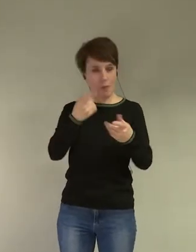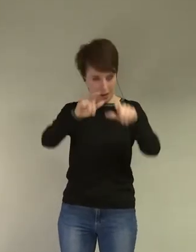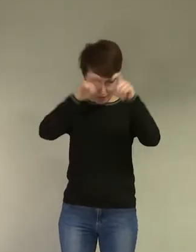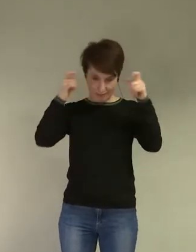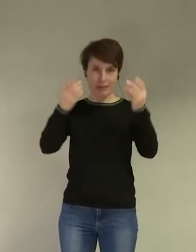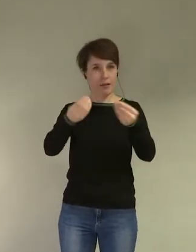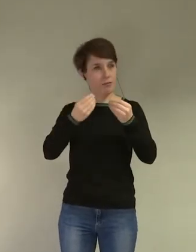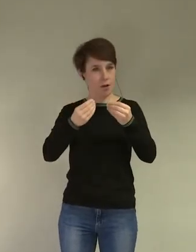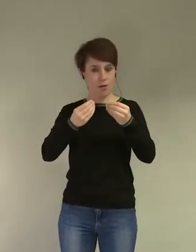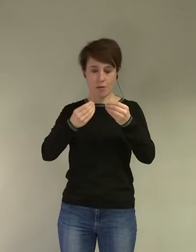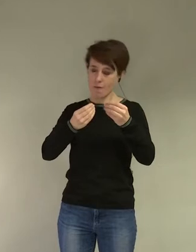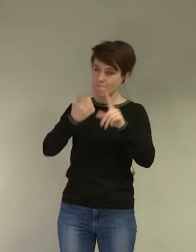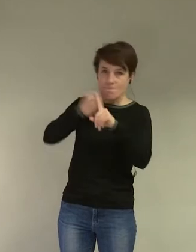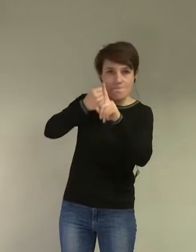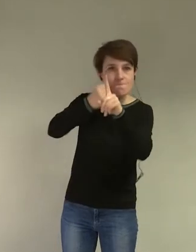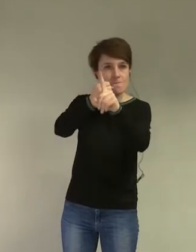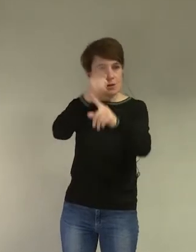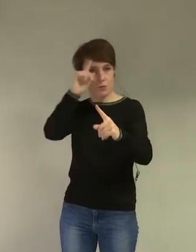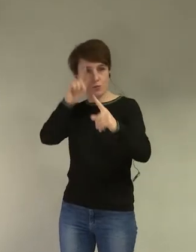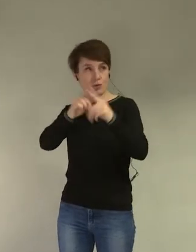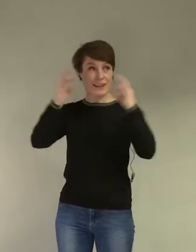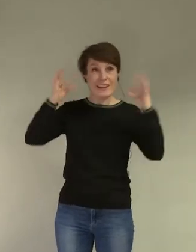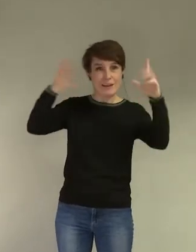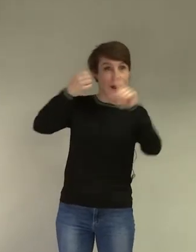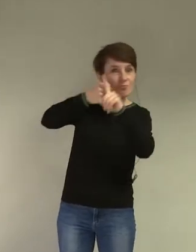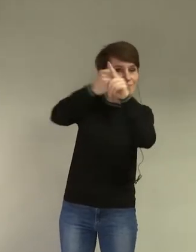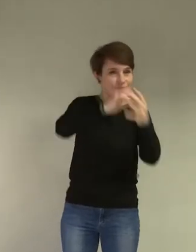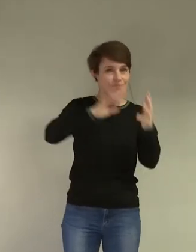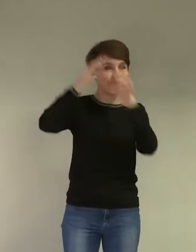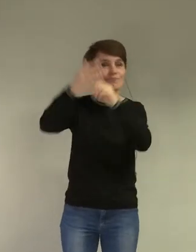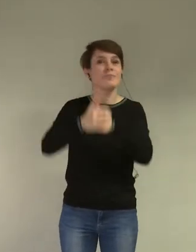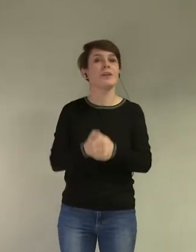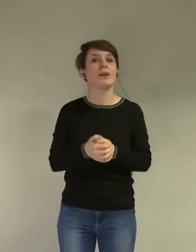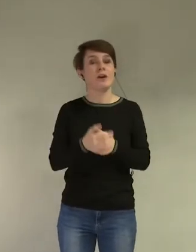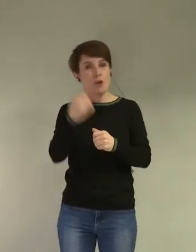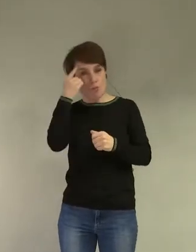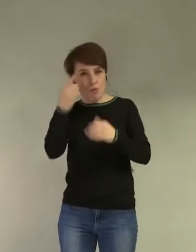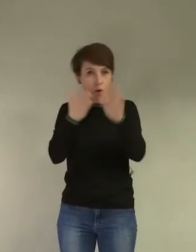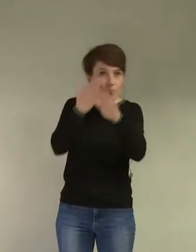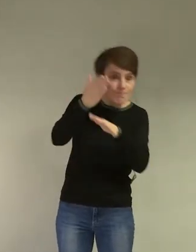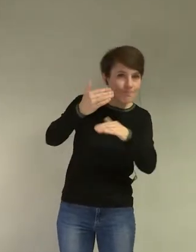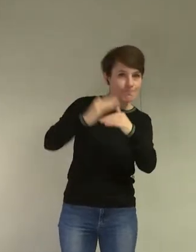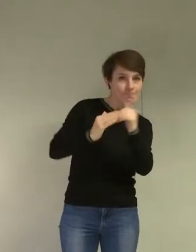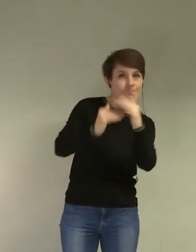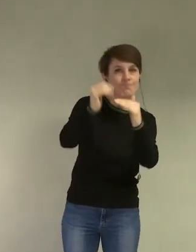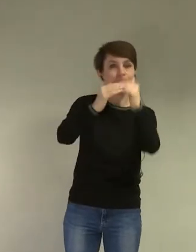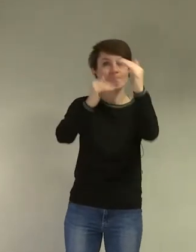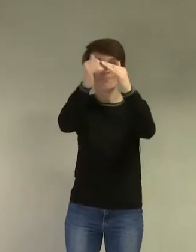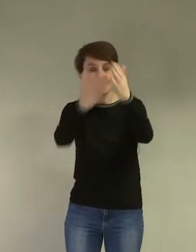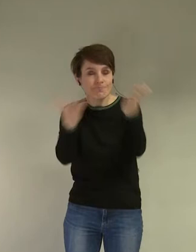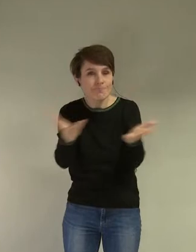plus fort pour le climat pour paver le chemin de la nouvelle prospérité une prospérité qui ne réduit plus